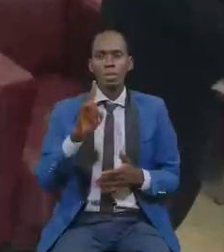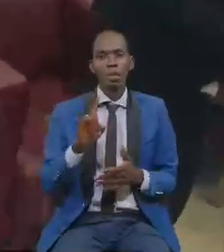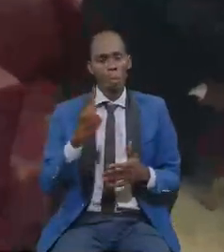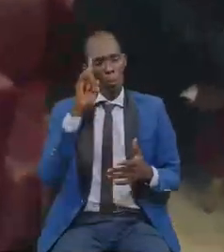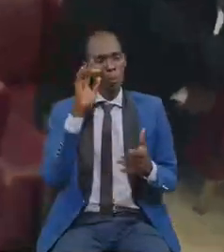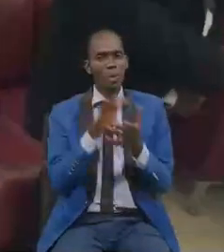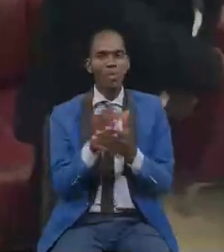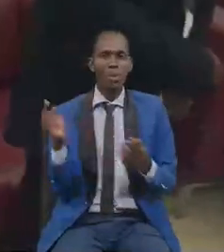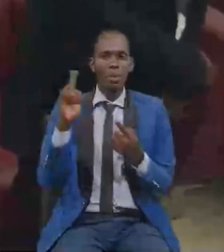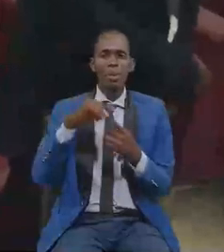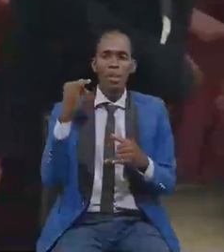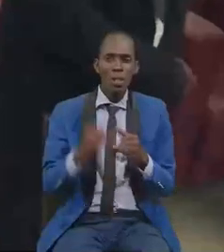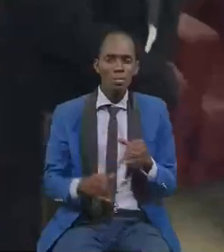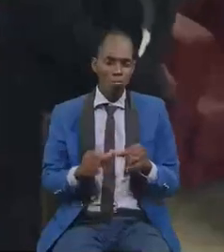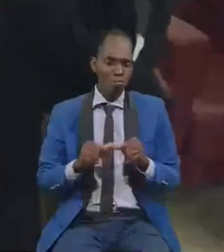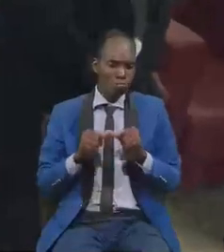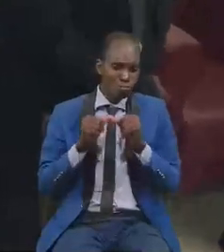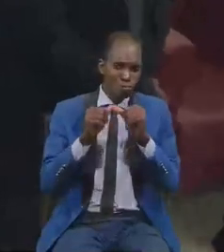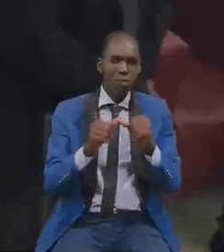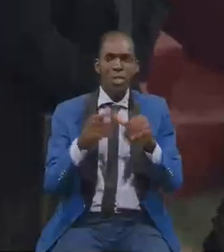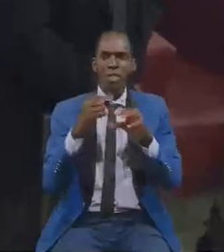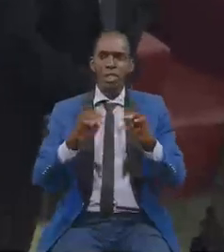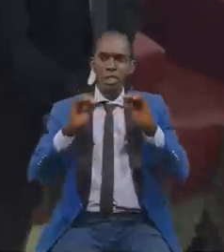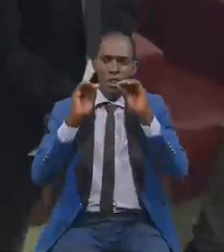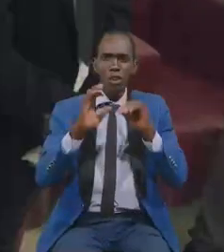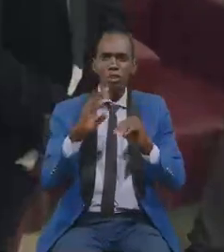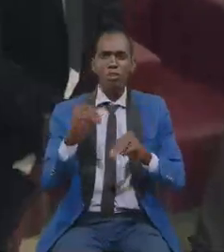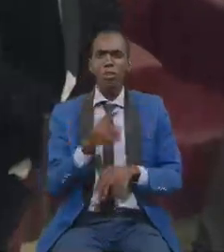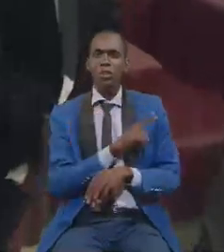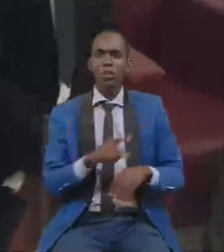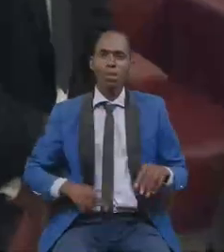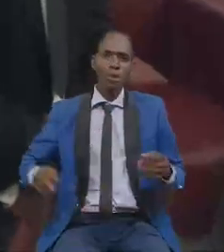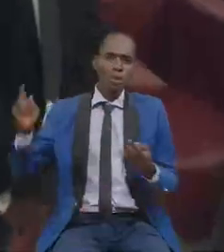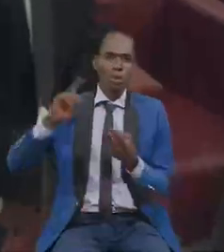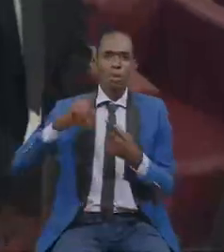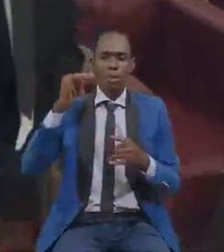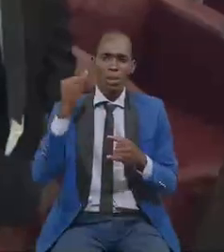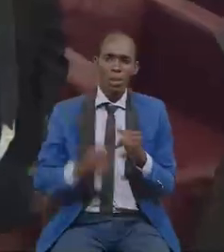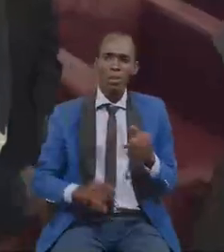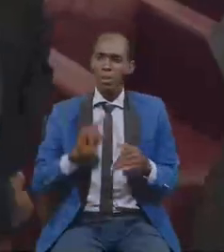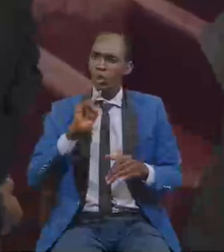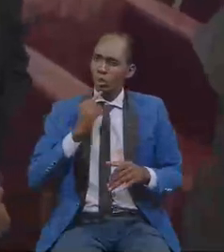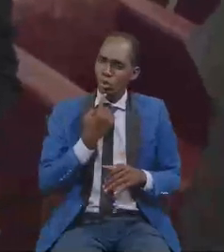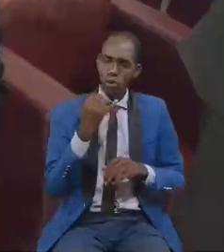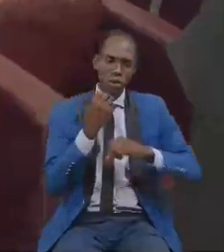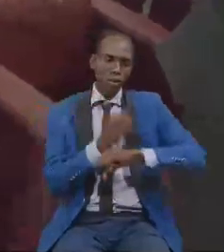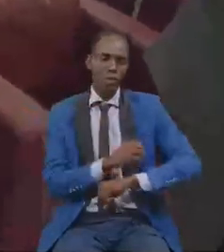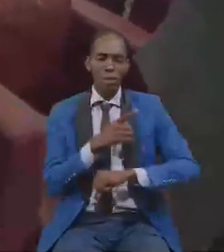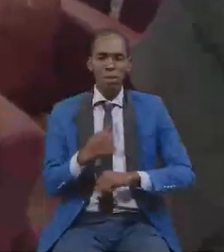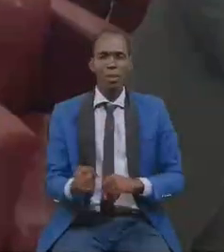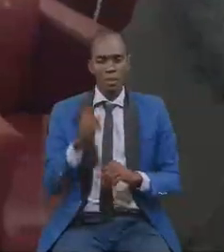Retenez fermement les doctrines de la part de Dieu jusqu'à la fin. Et combattez pour la foi qui a été remise au sein une fois pour